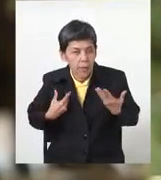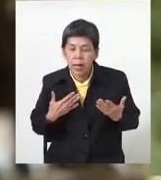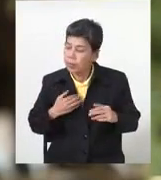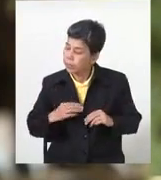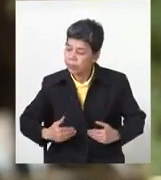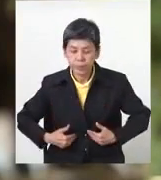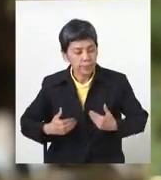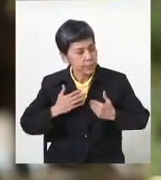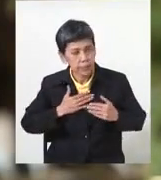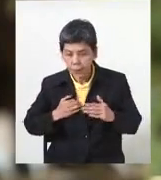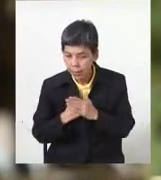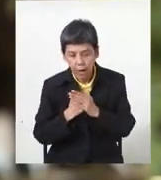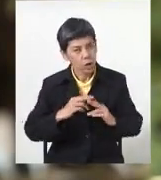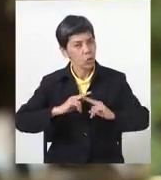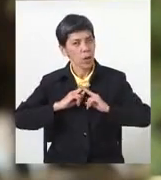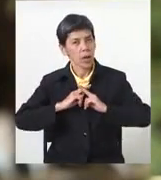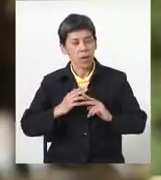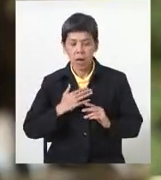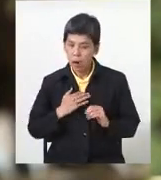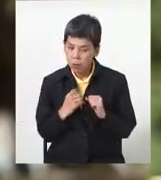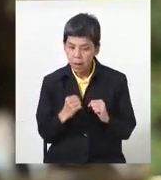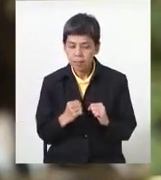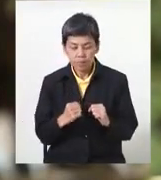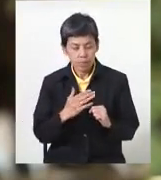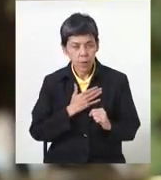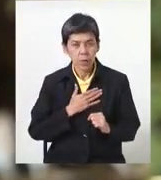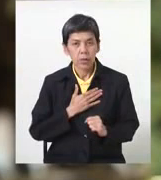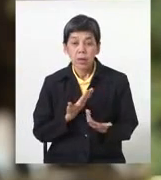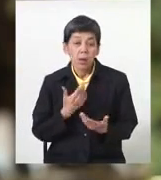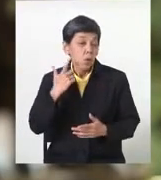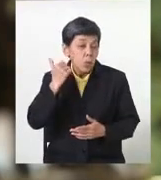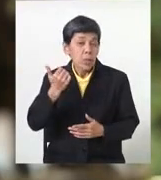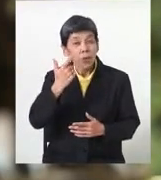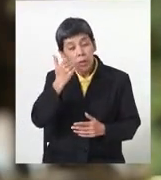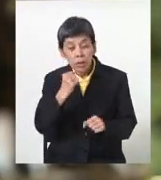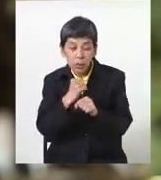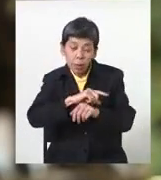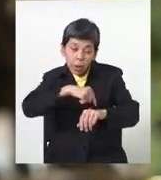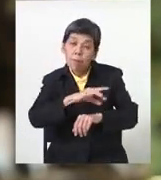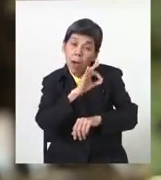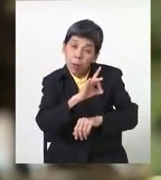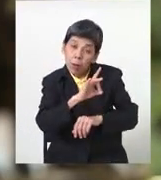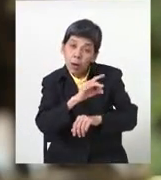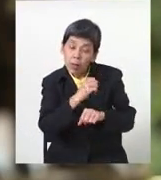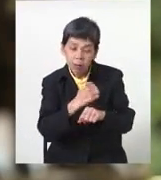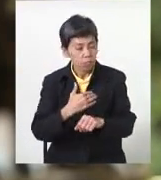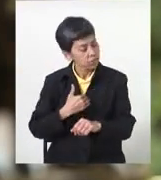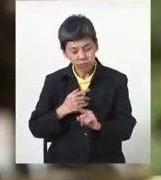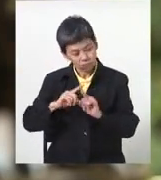ตลอดหรอกเราต้องต่อให้ตัวเองเพราฉะนั้นผมปริญาณไว้ว่าคนปกติเนี่ยทำงานวันละ 8